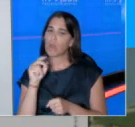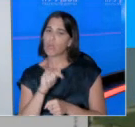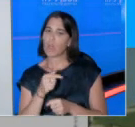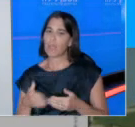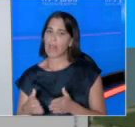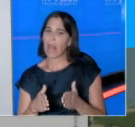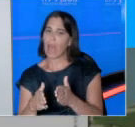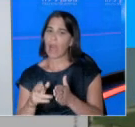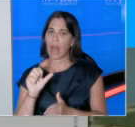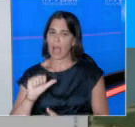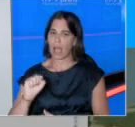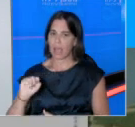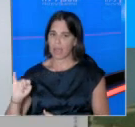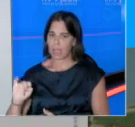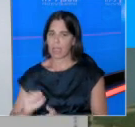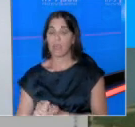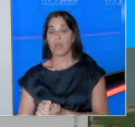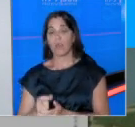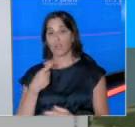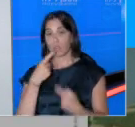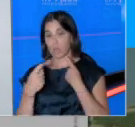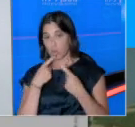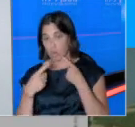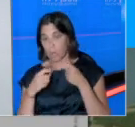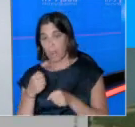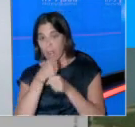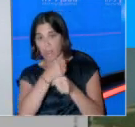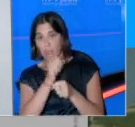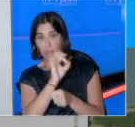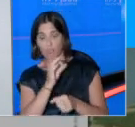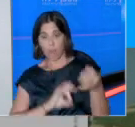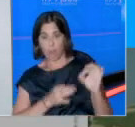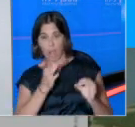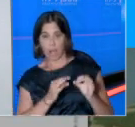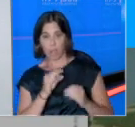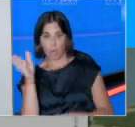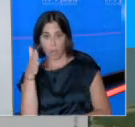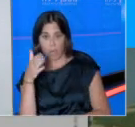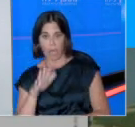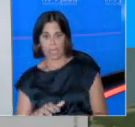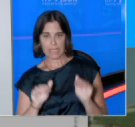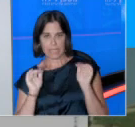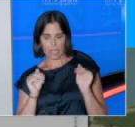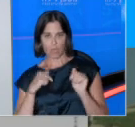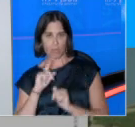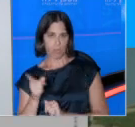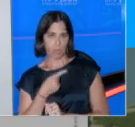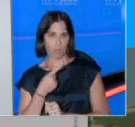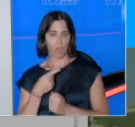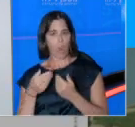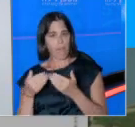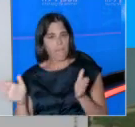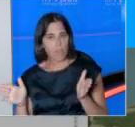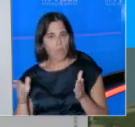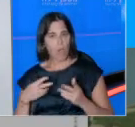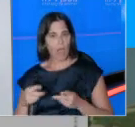האסי, כאשר לאורך הדיונים נציגי המדינה, הפרקליטות, הסתייגו מאוד מכל מתווה של פתיחת